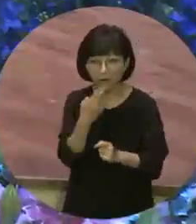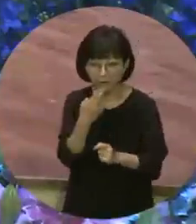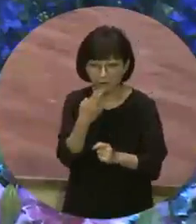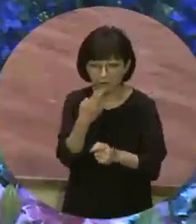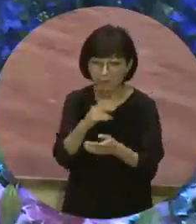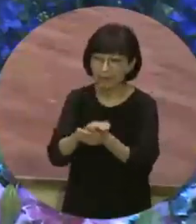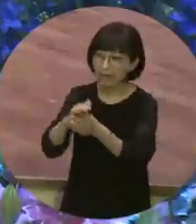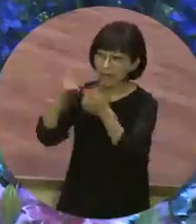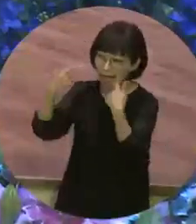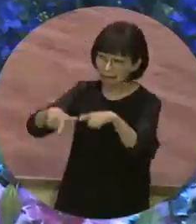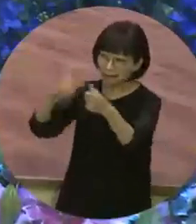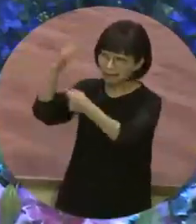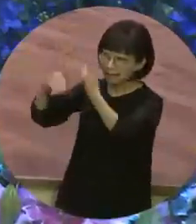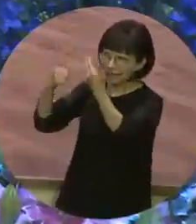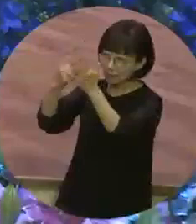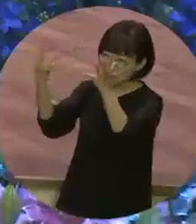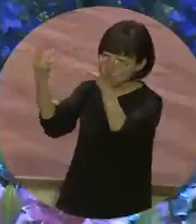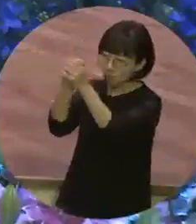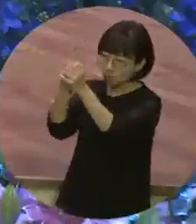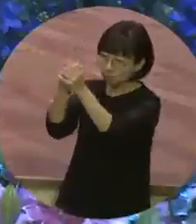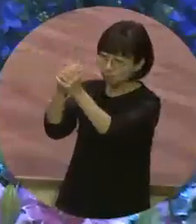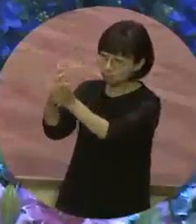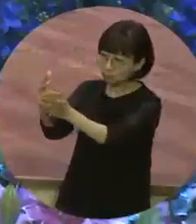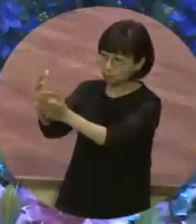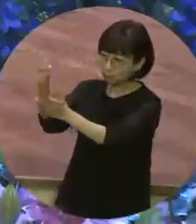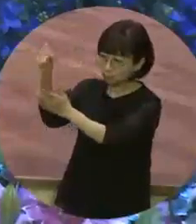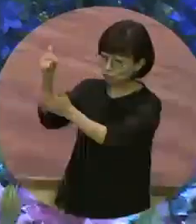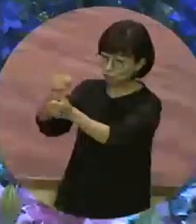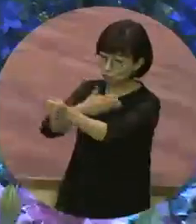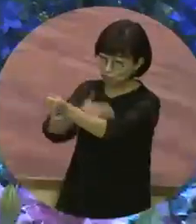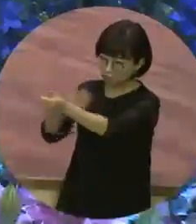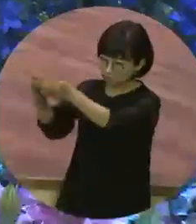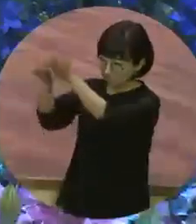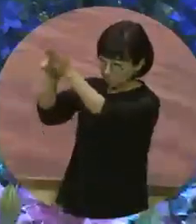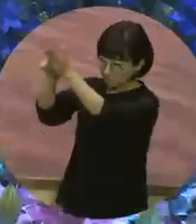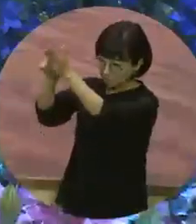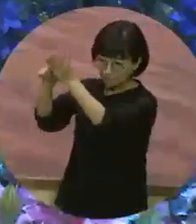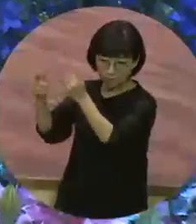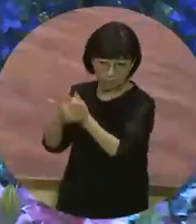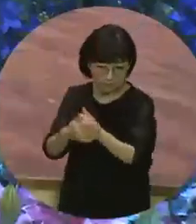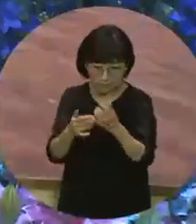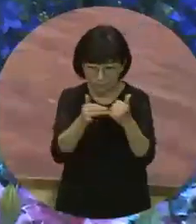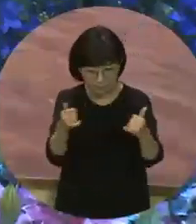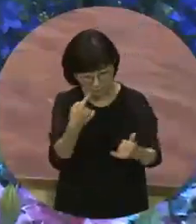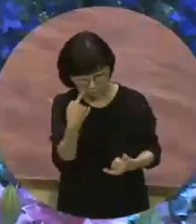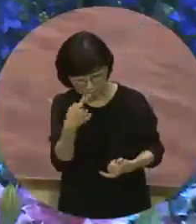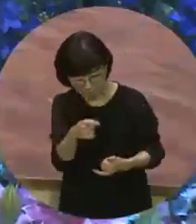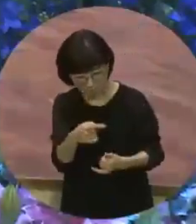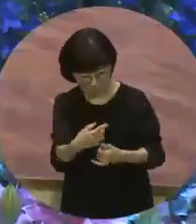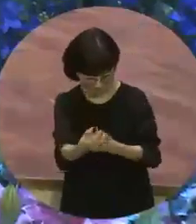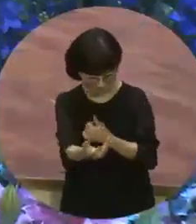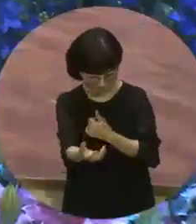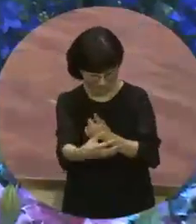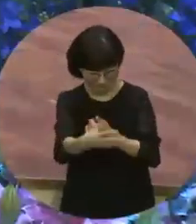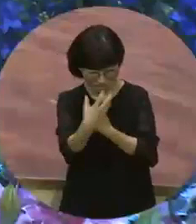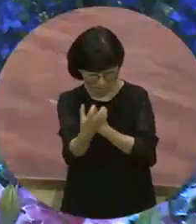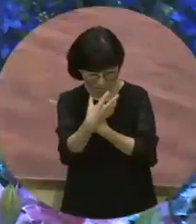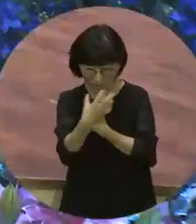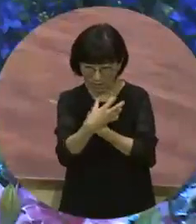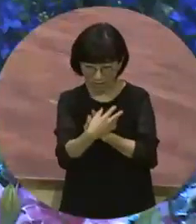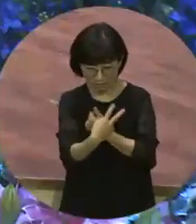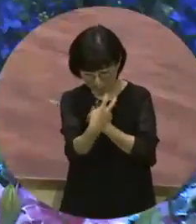절대 주권 믿기 때문에, 복에 그러는 하나님이기 때문에, 뭐 이렇게 눈에 보이는 뭐 사람의 반응에 아무런